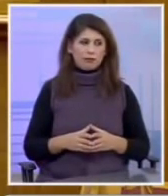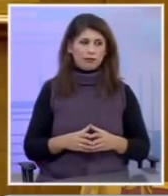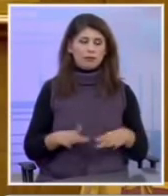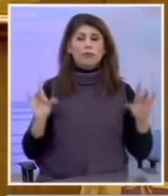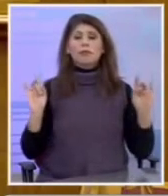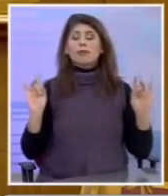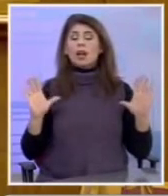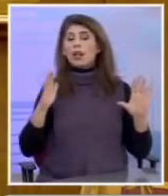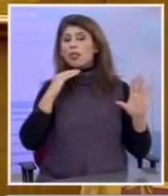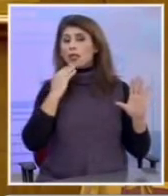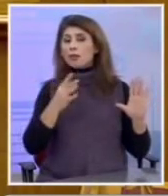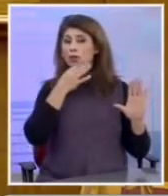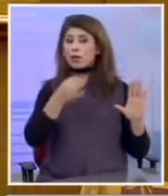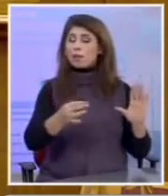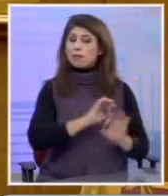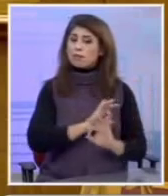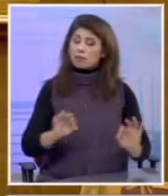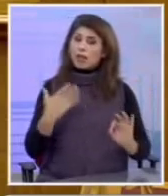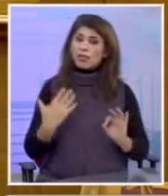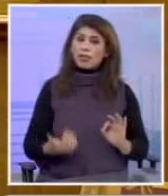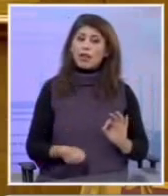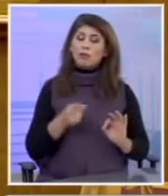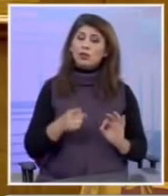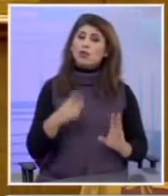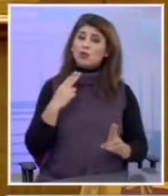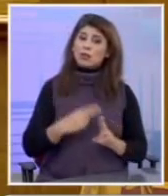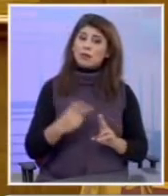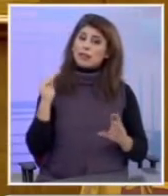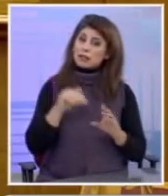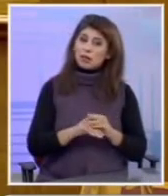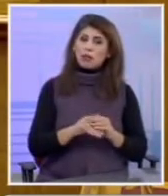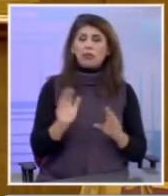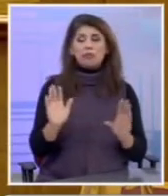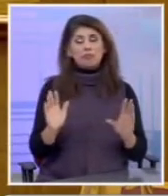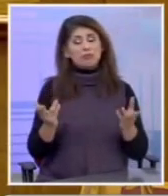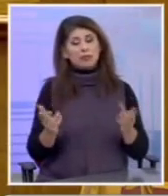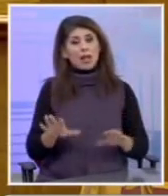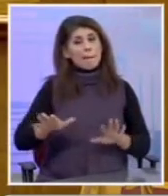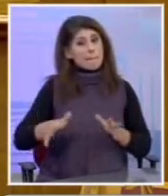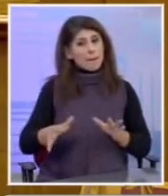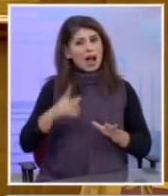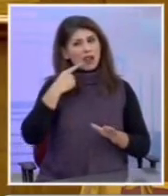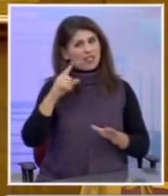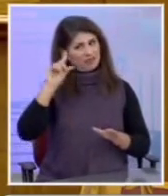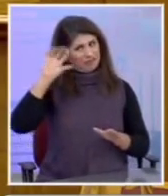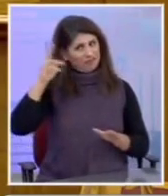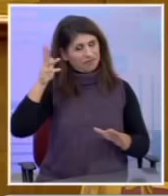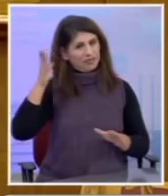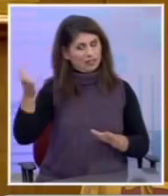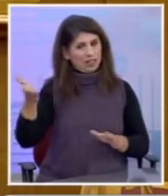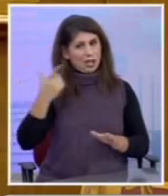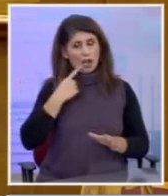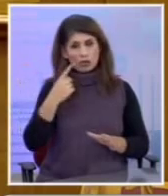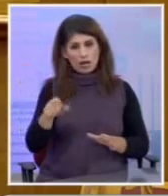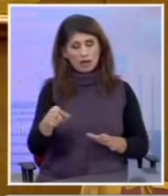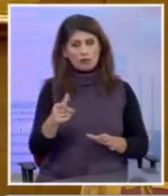κανείς δεν θα μπορούσε να πει με σιγουριά ότι θα έχουμε μια τόσο σημαντική συμμετοχή. Μάλλον θα τον περνάγανε για τρελό αν κάποιον του έλεγε